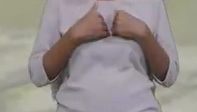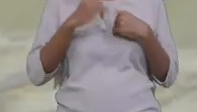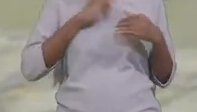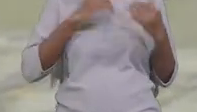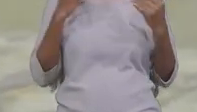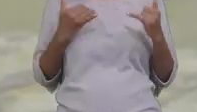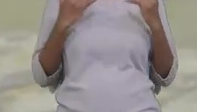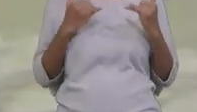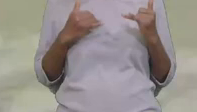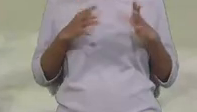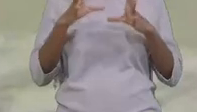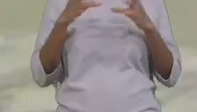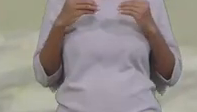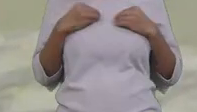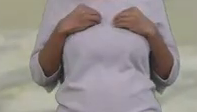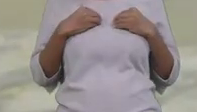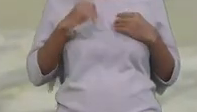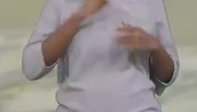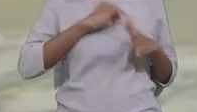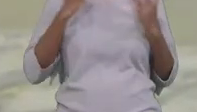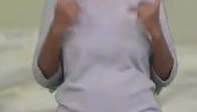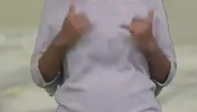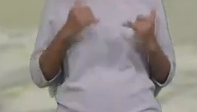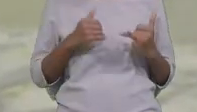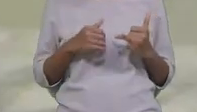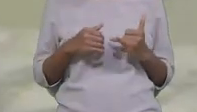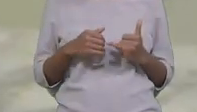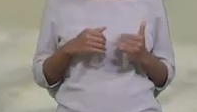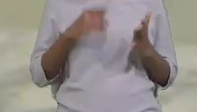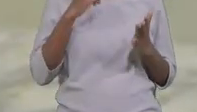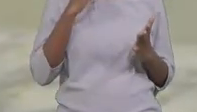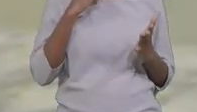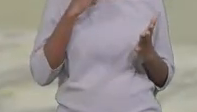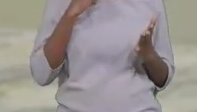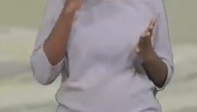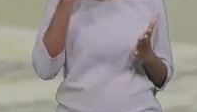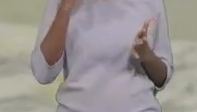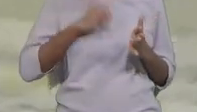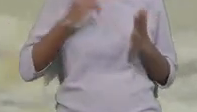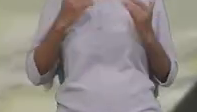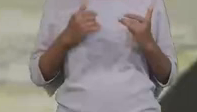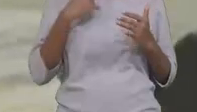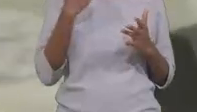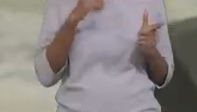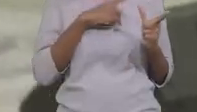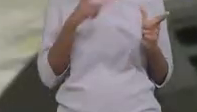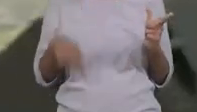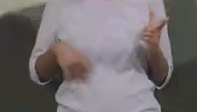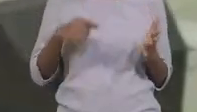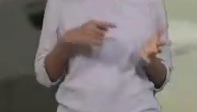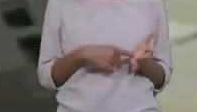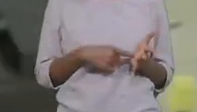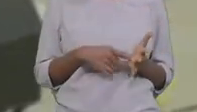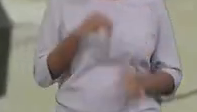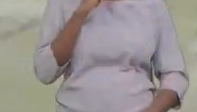j'ai, j'accepte maintenant. Je reconnais maintenant. J'en parle au